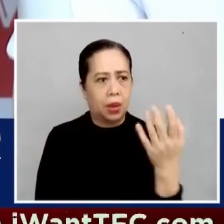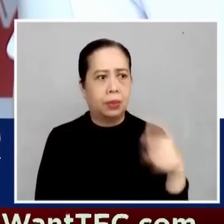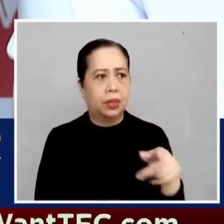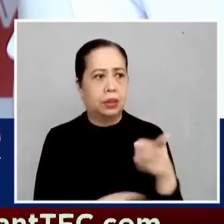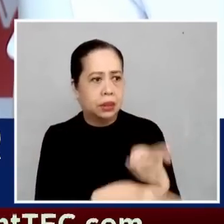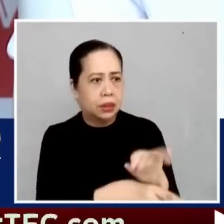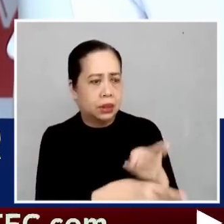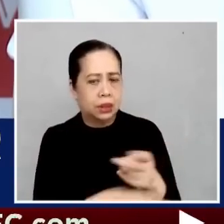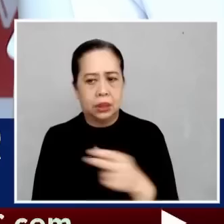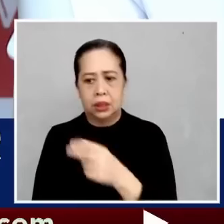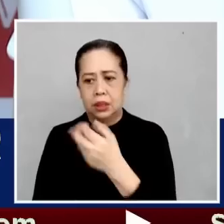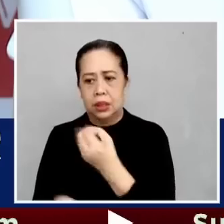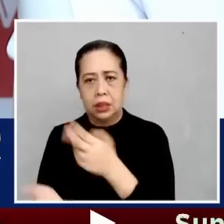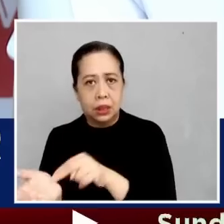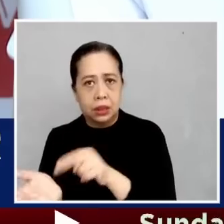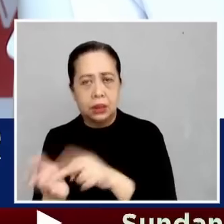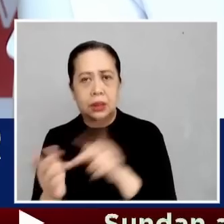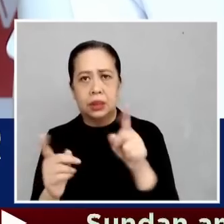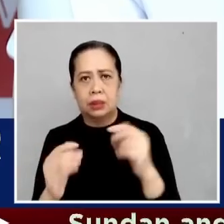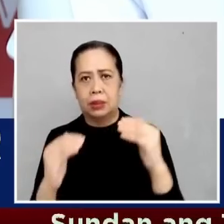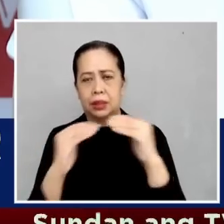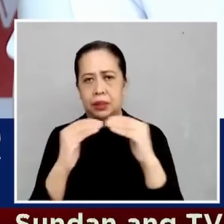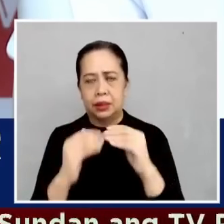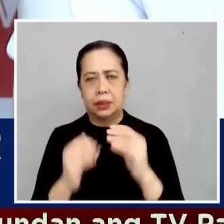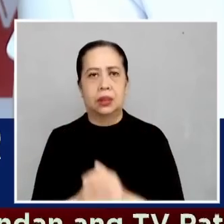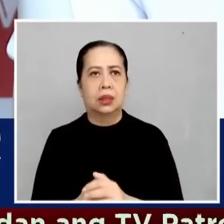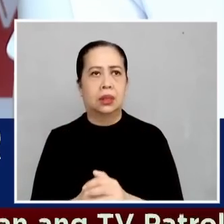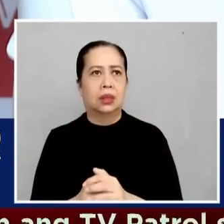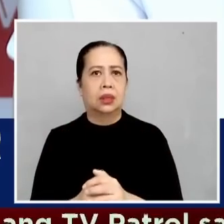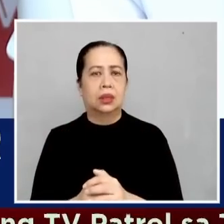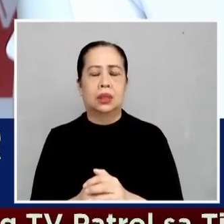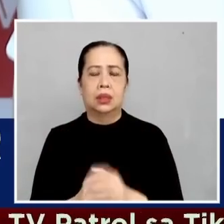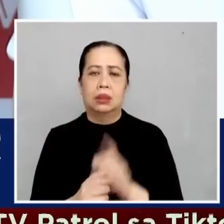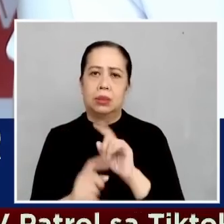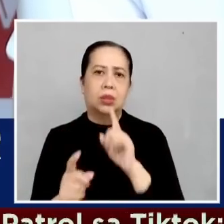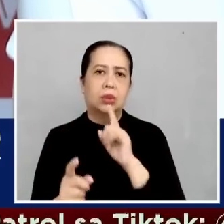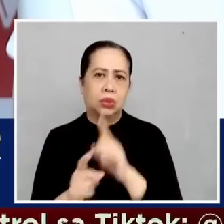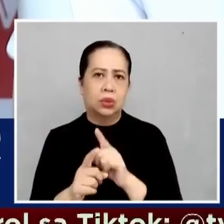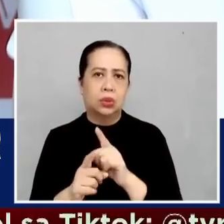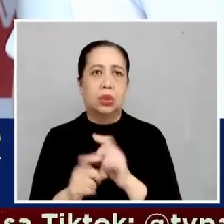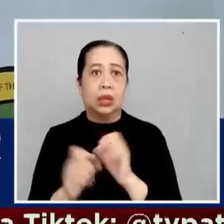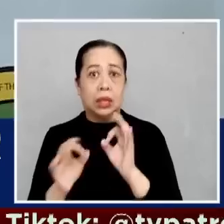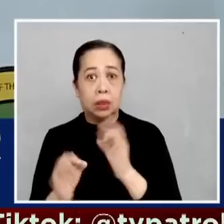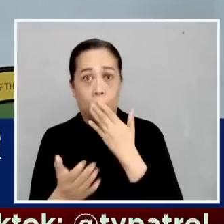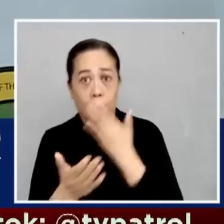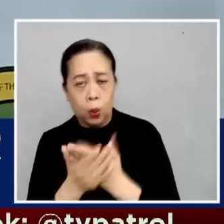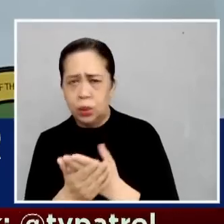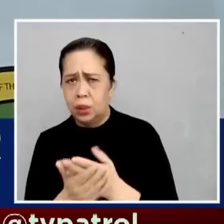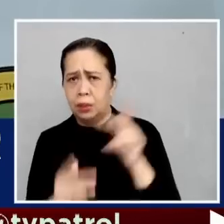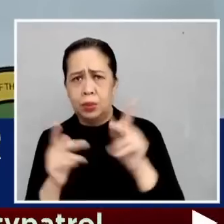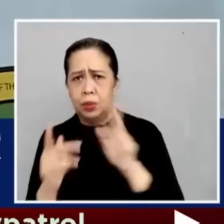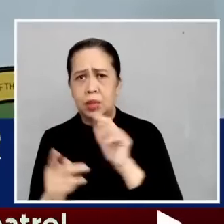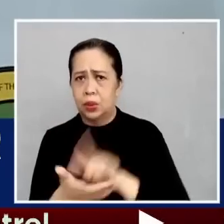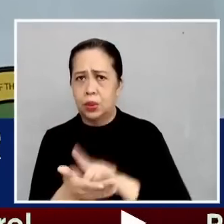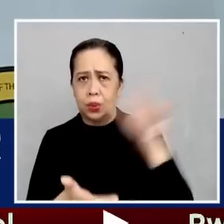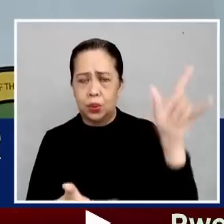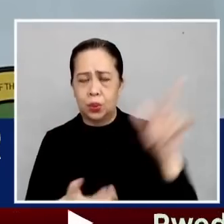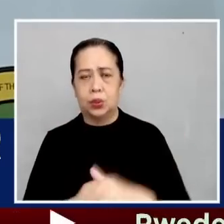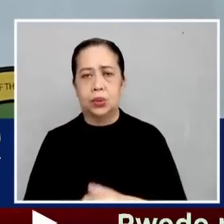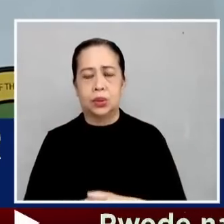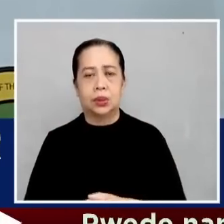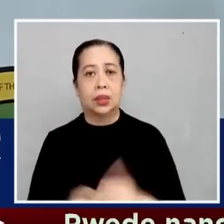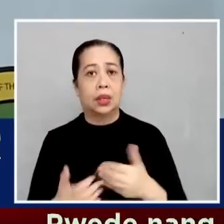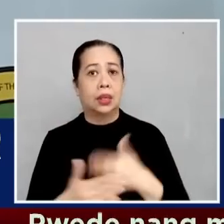pa. Pag merong ganyan, hindi po talaga yan lalabas kagad ng bansa. It will always. Ang Department of Health